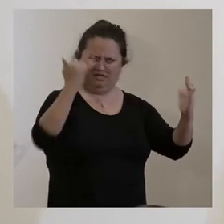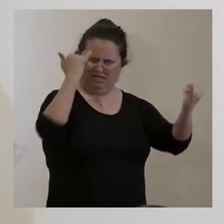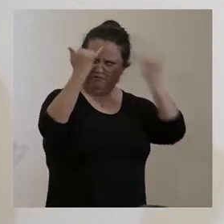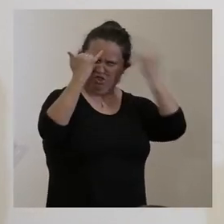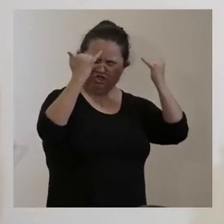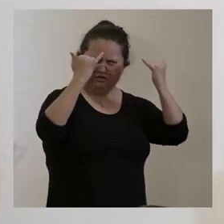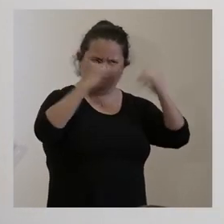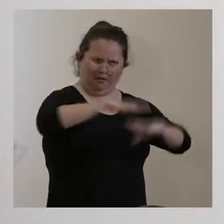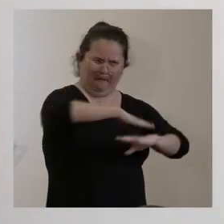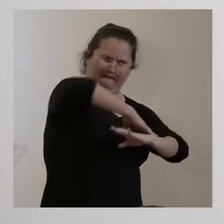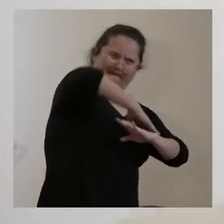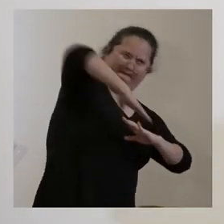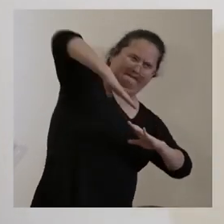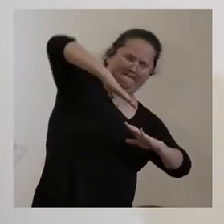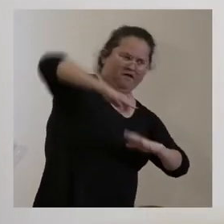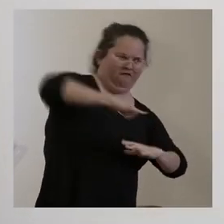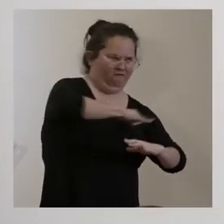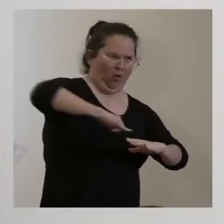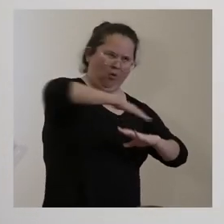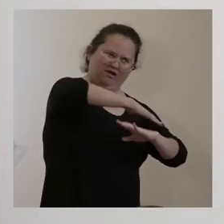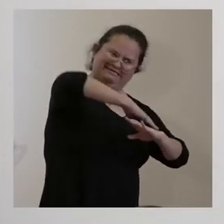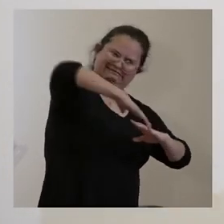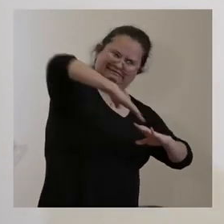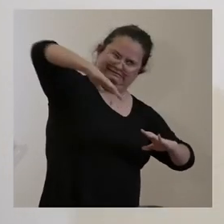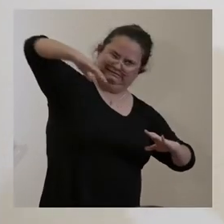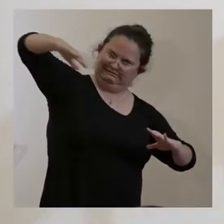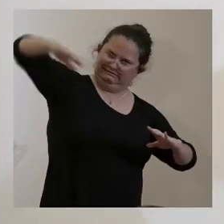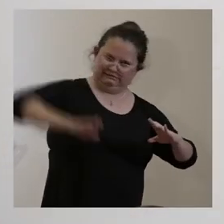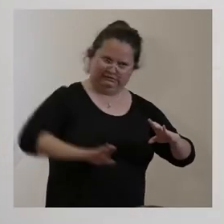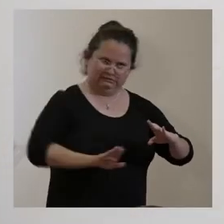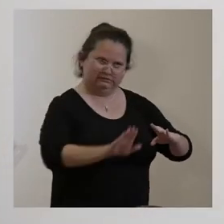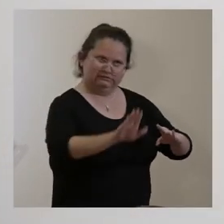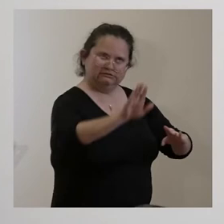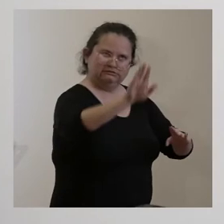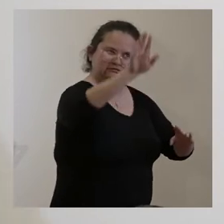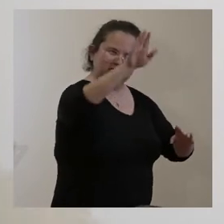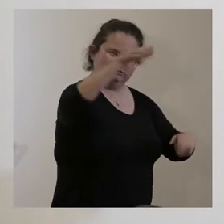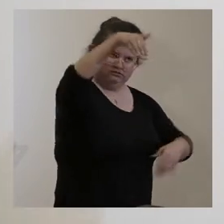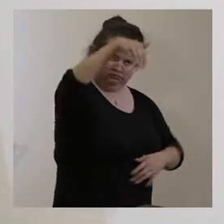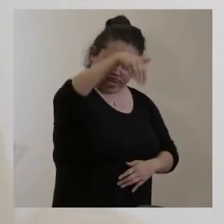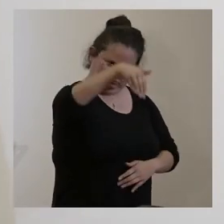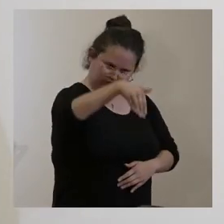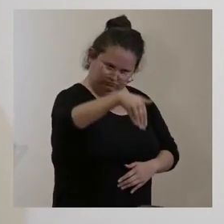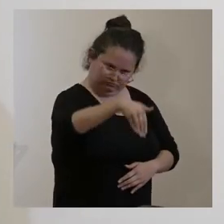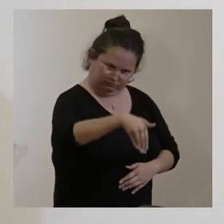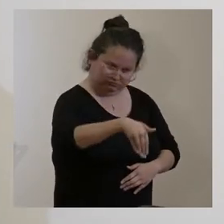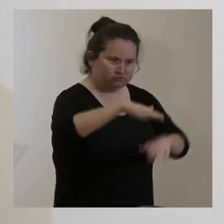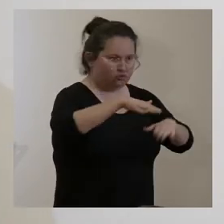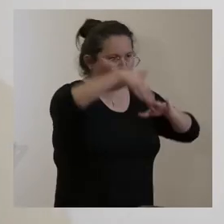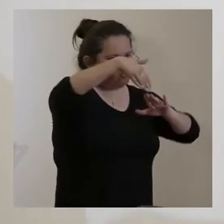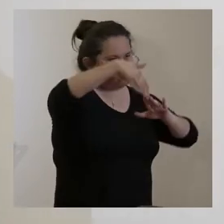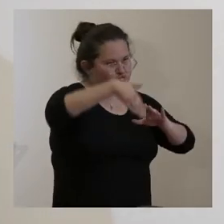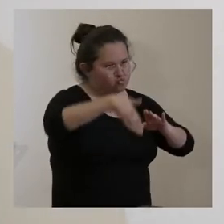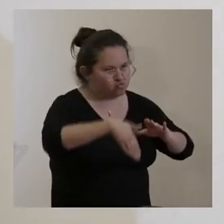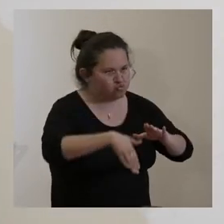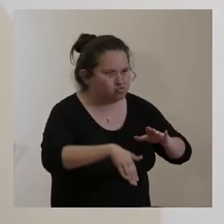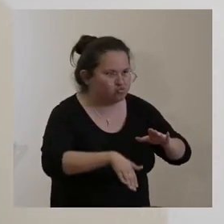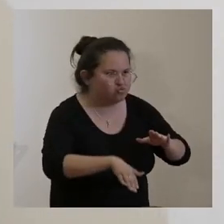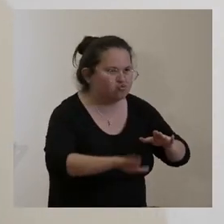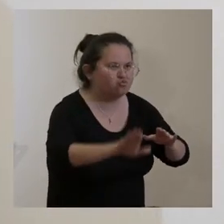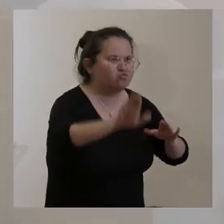mais qui s'inclinent doucement vers un plateau intérieur continental.